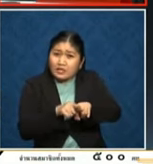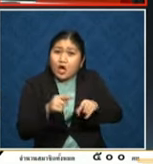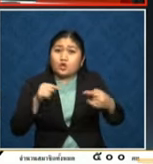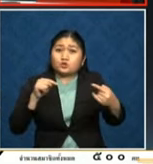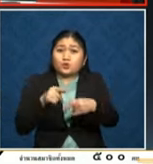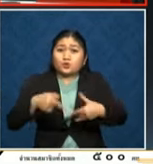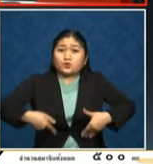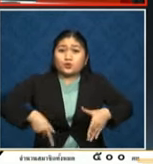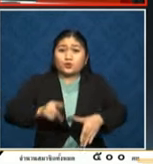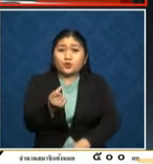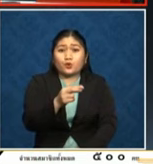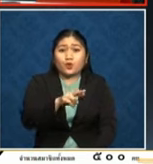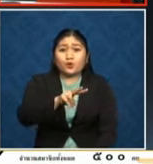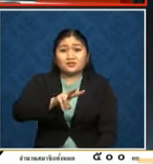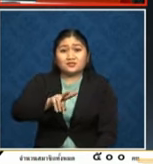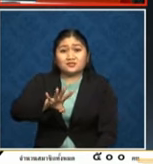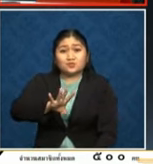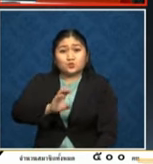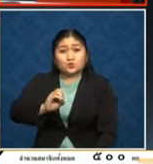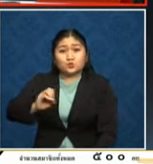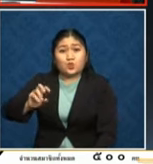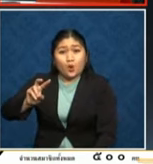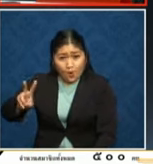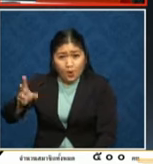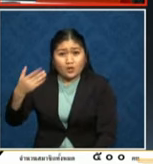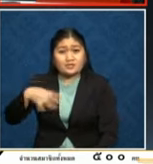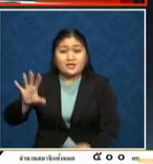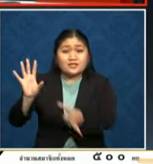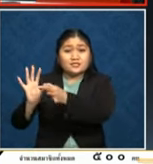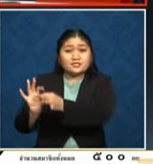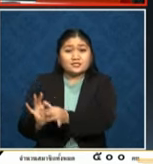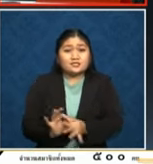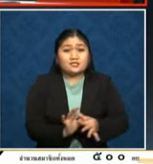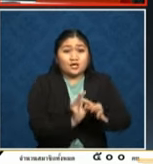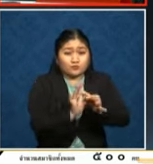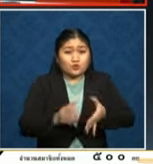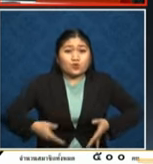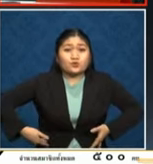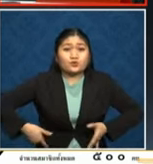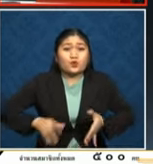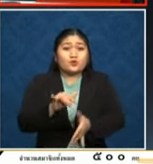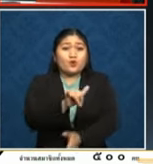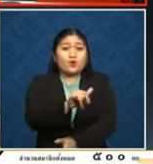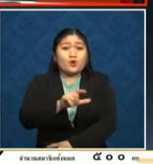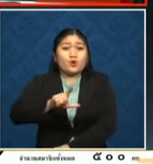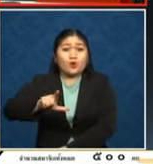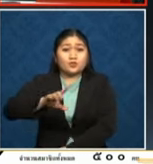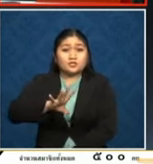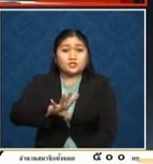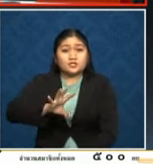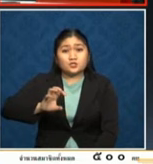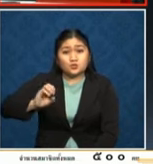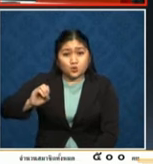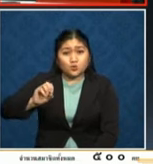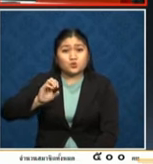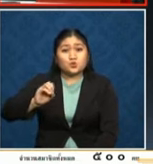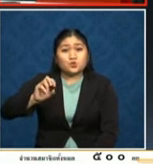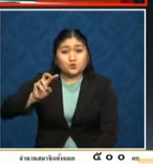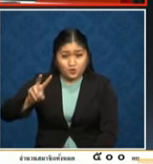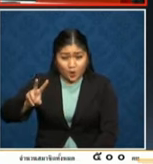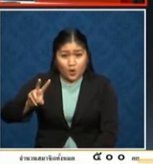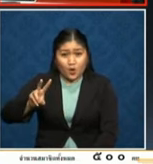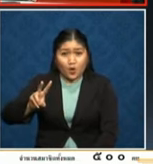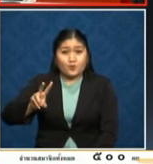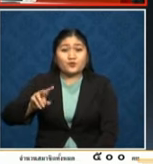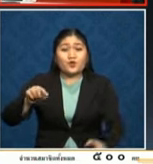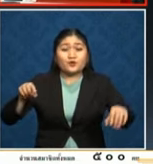ทล4082ซึ่งจะเชื่อมต่อกับถนนของทางหลวงชนบทยลสายยล4002ครับท่านประธานครับบ